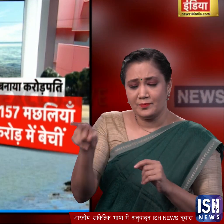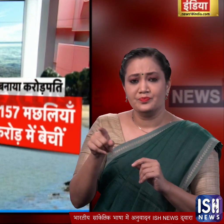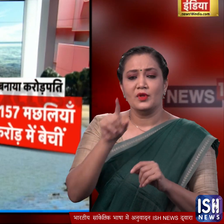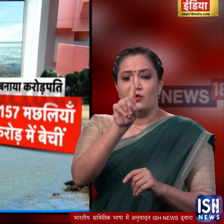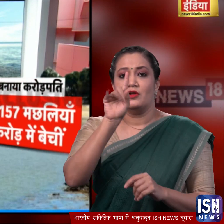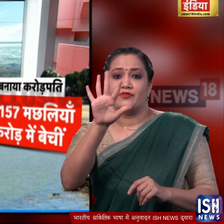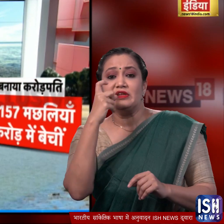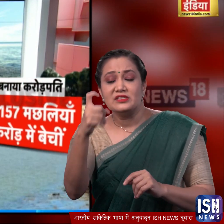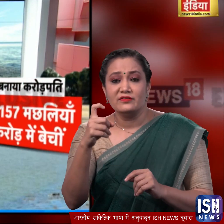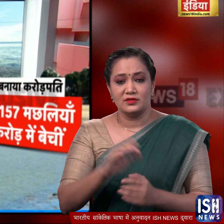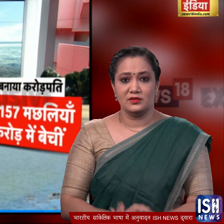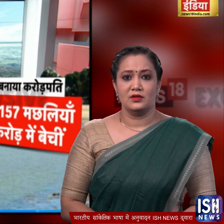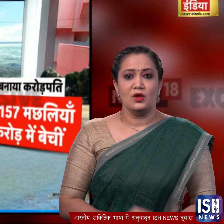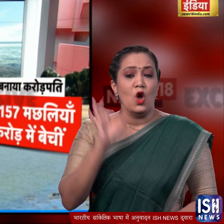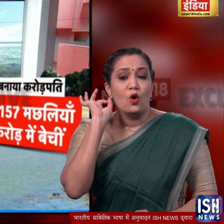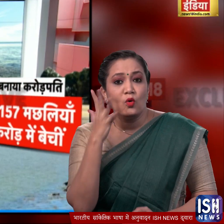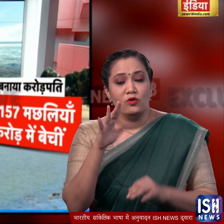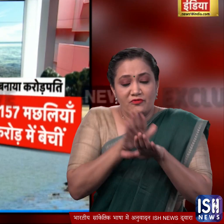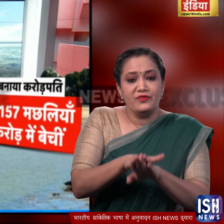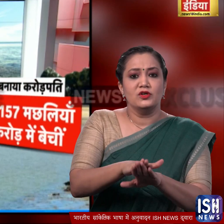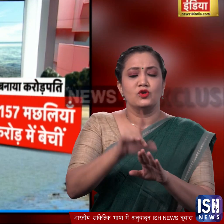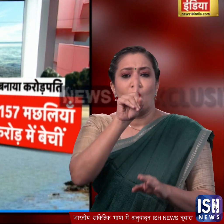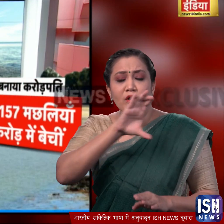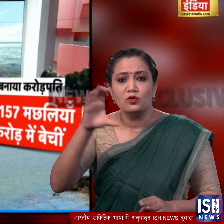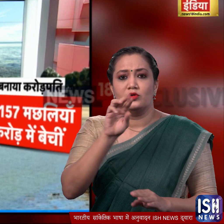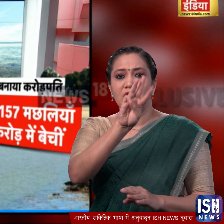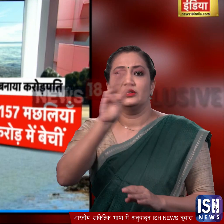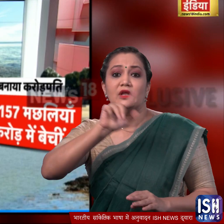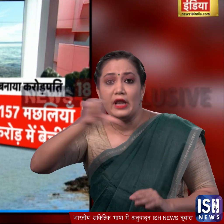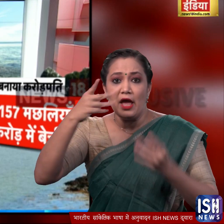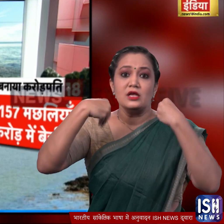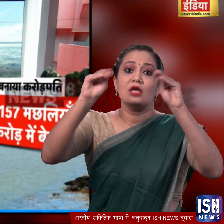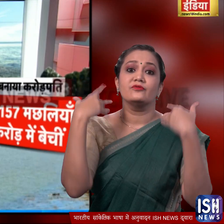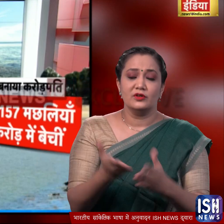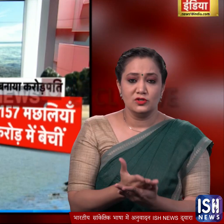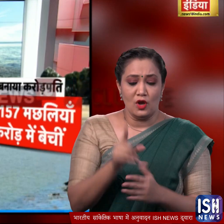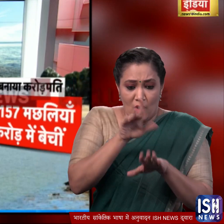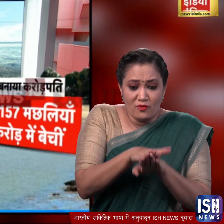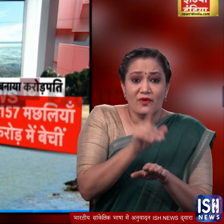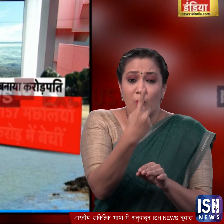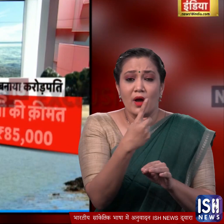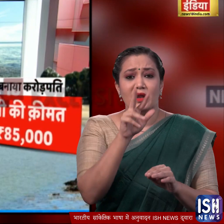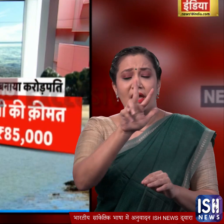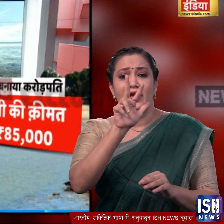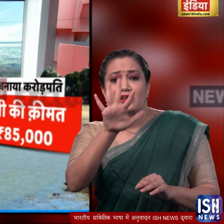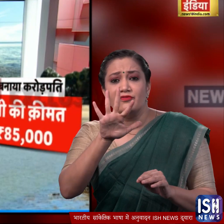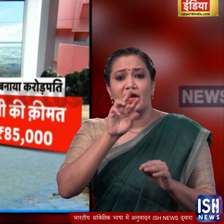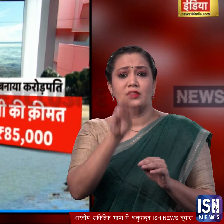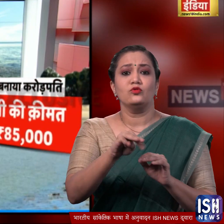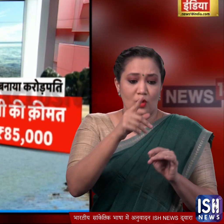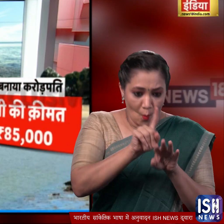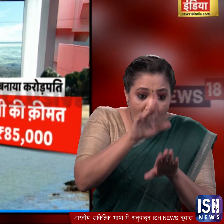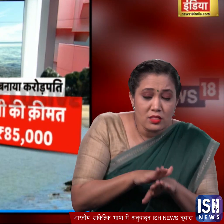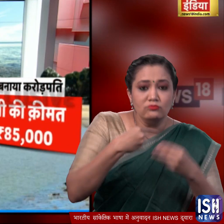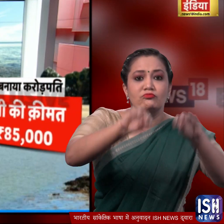ने 157 घोल मछलियां 1 करोड़ 33 लाख रुपए में बेची, यानी एक मछली की कीमत उसे करीब